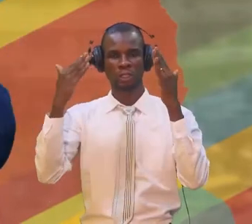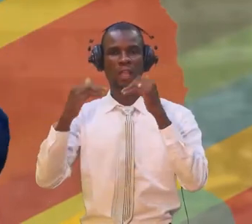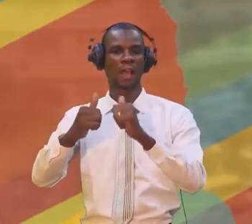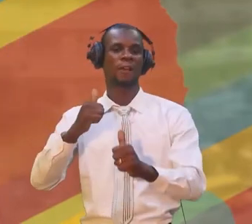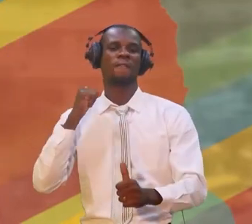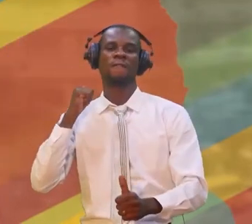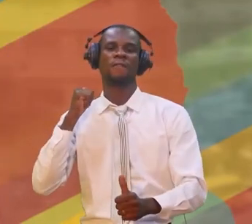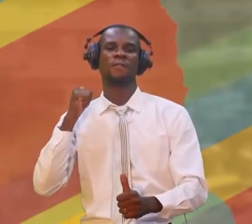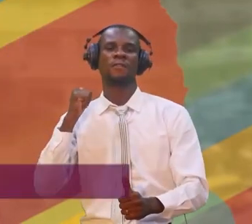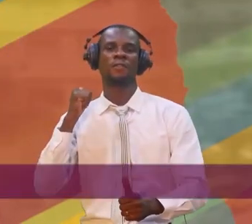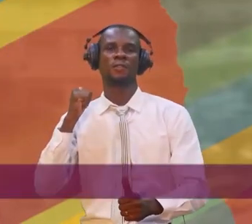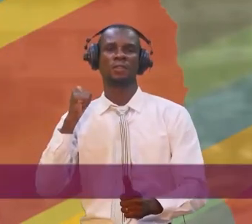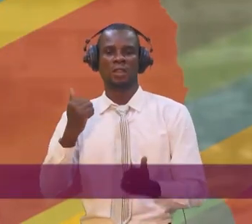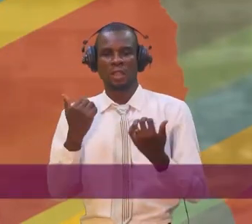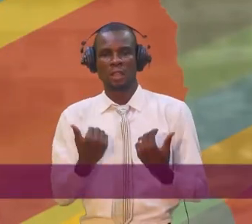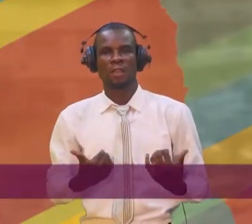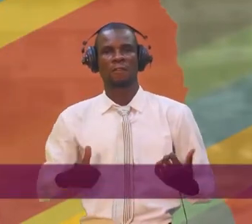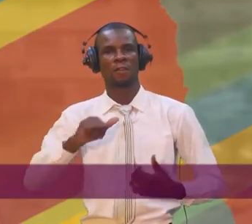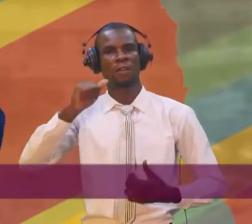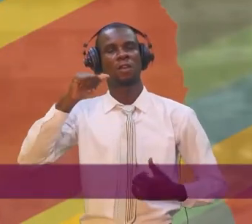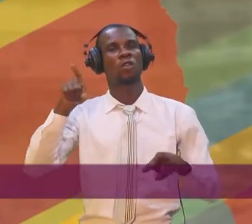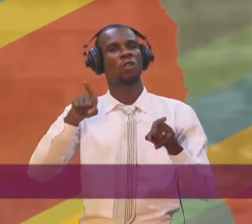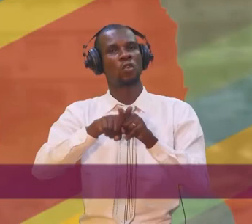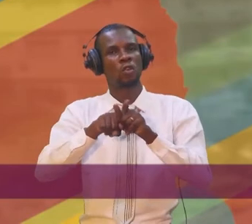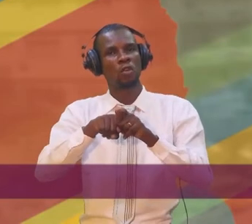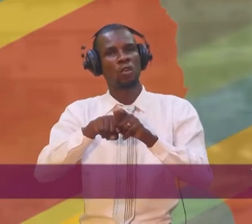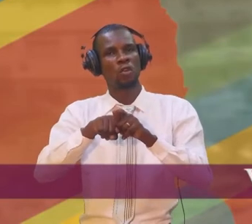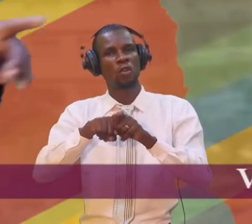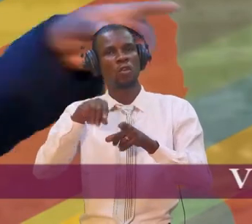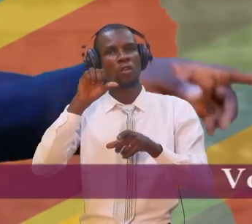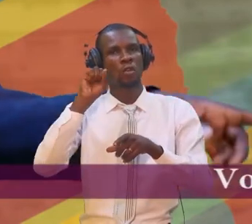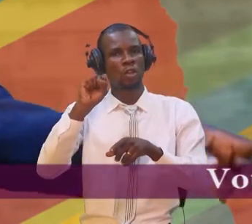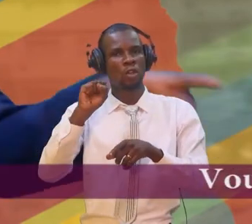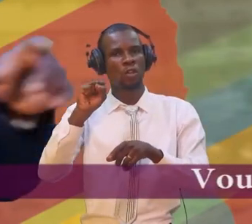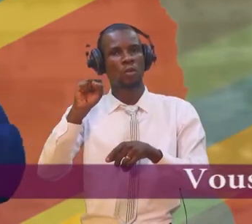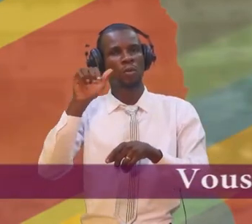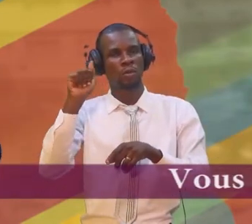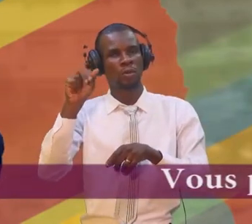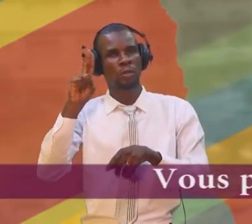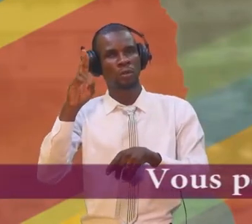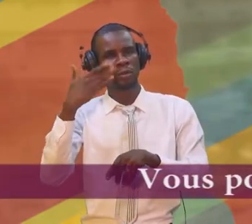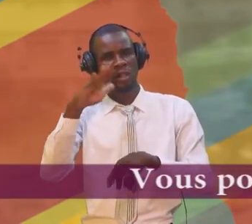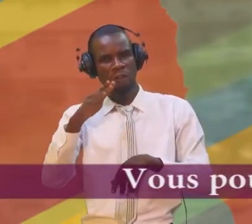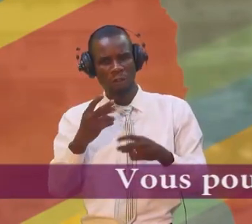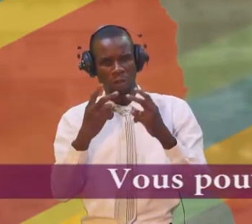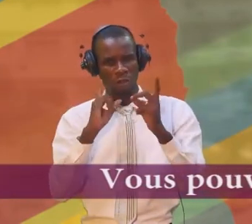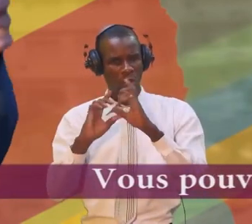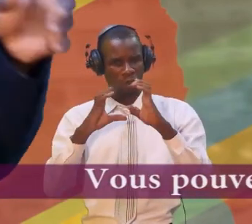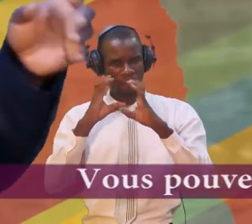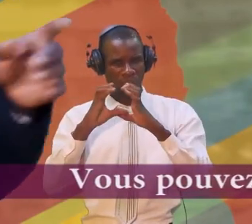watu. Najua Mungu aliwakataza wanae wanawake kwamba